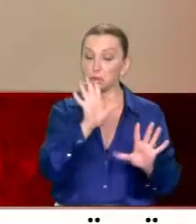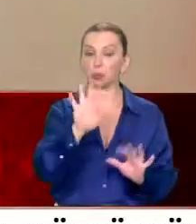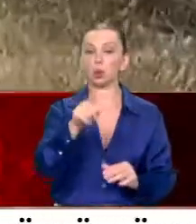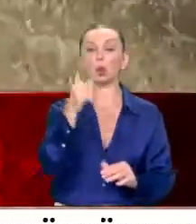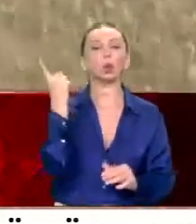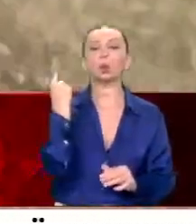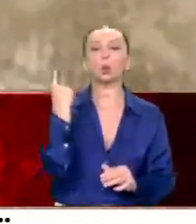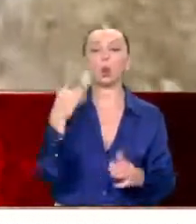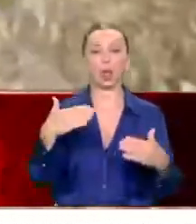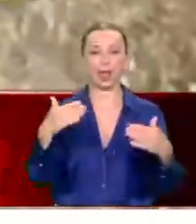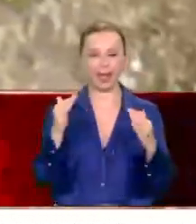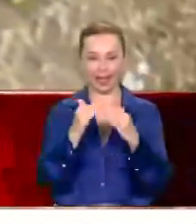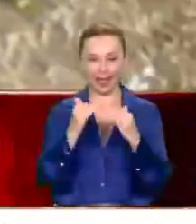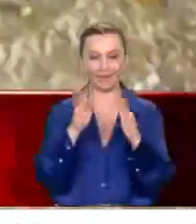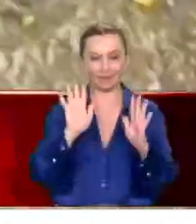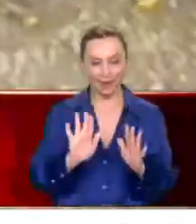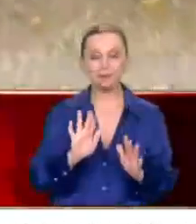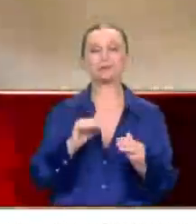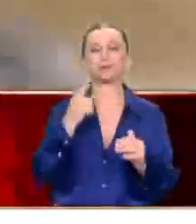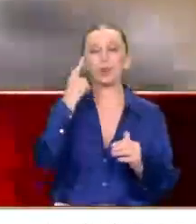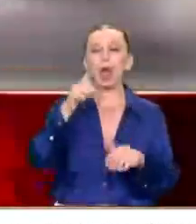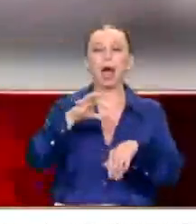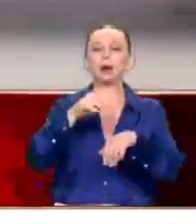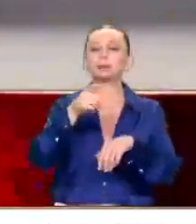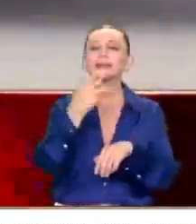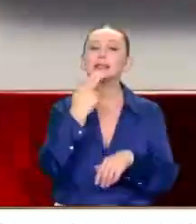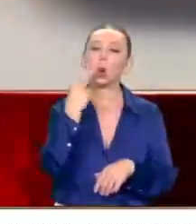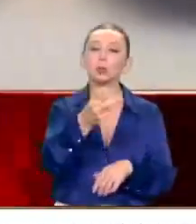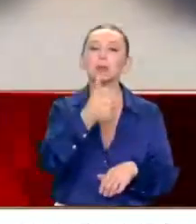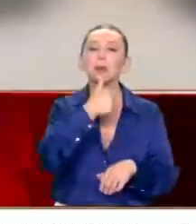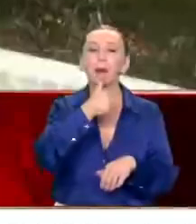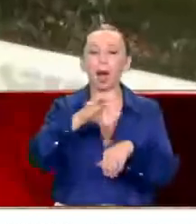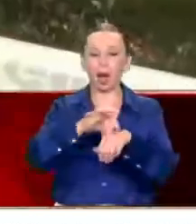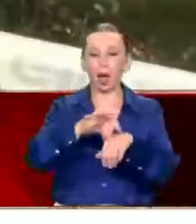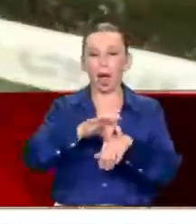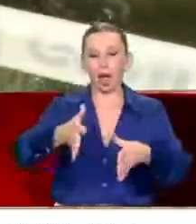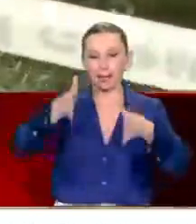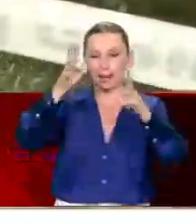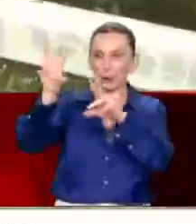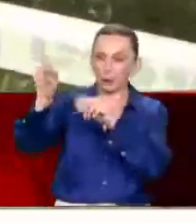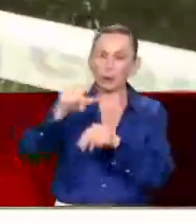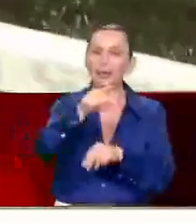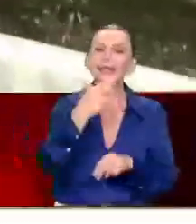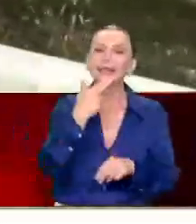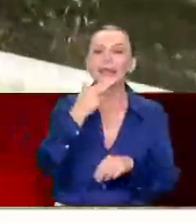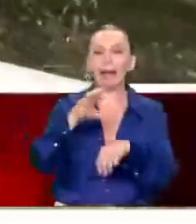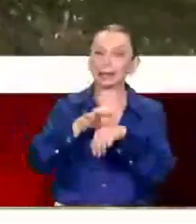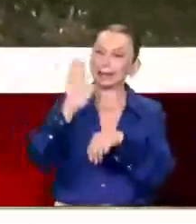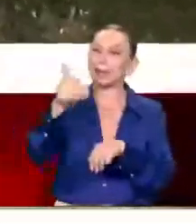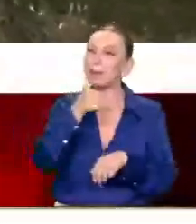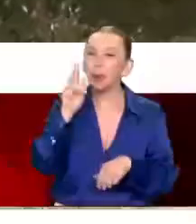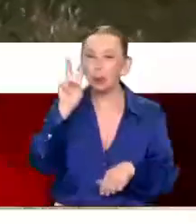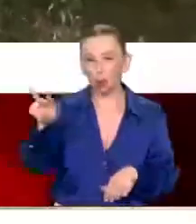evden hastanede yatan babasını görmek için çıktı. Sonra da bir daha kimse ondan haber alamadı. Bir kişi Esenyurt'ta bu ağaçlık